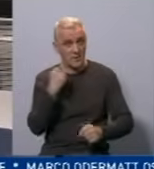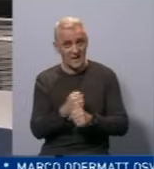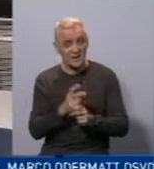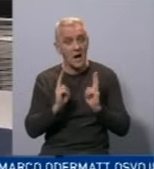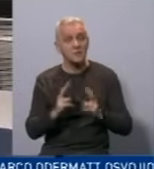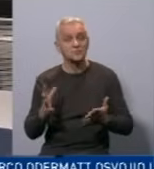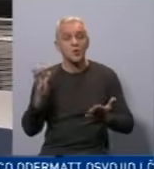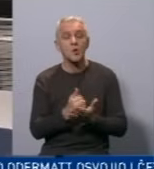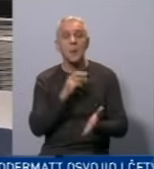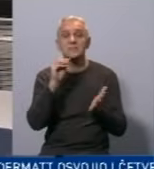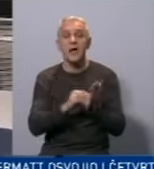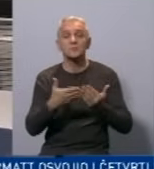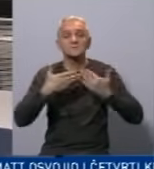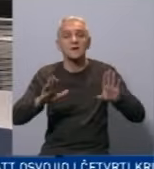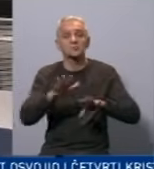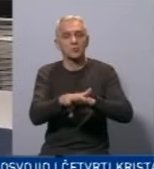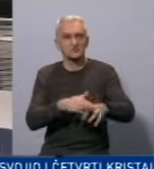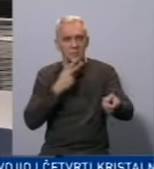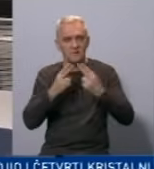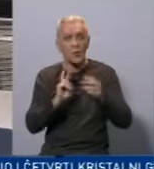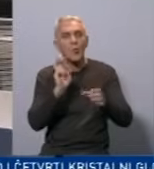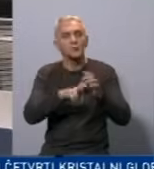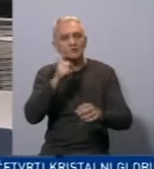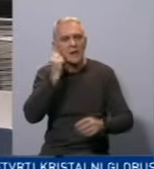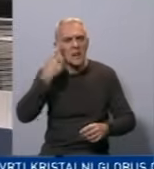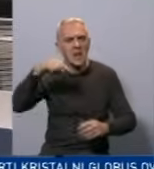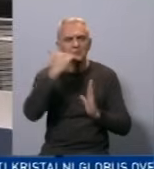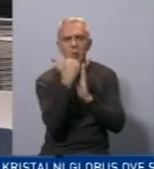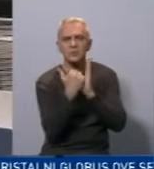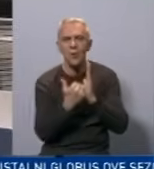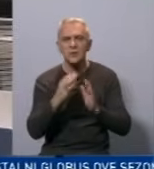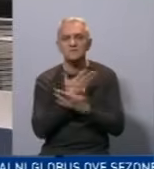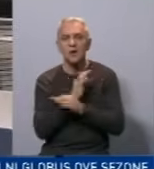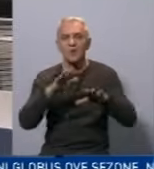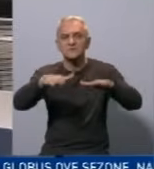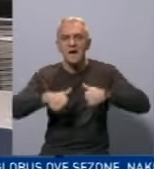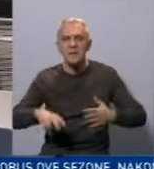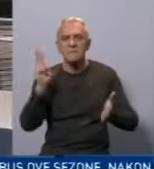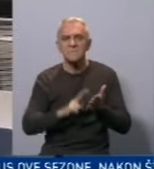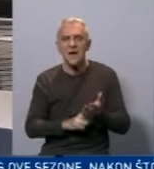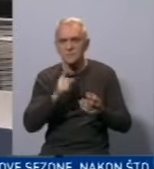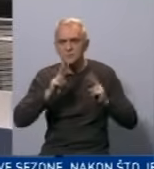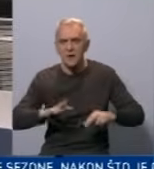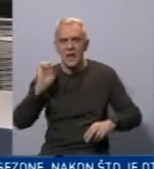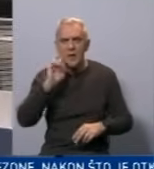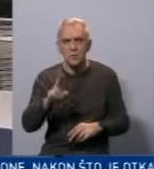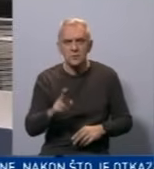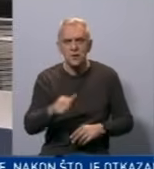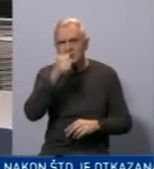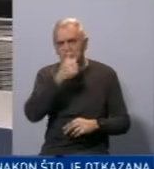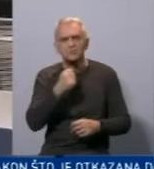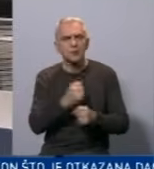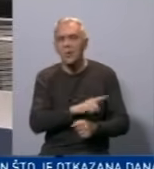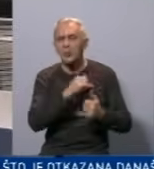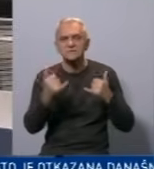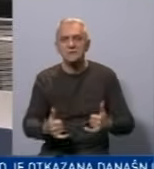raditi kako bismo dobili datum zvaničnog početka pregovora uključuju i nacionalni program za usvajanje pravne stečevine EU. Šta